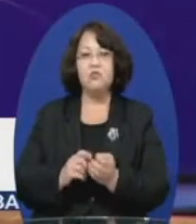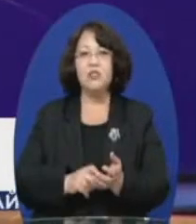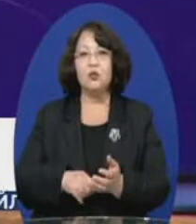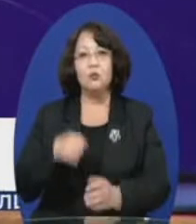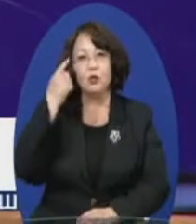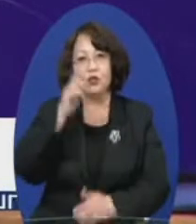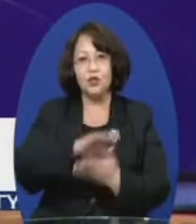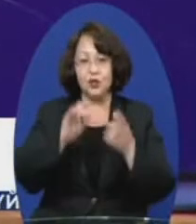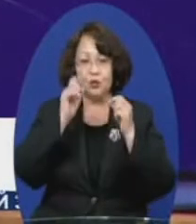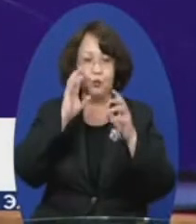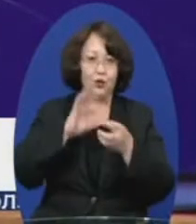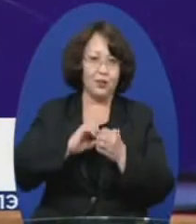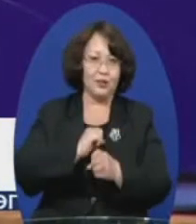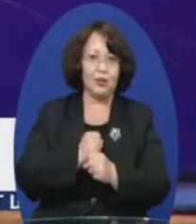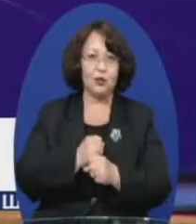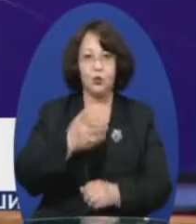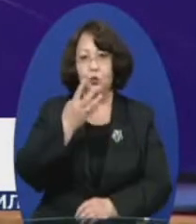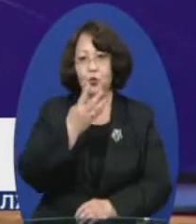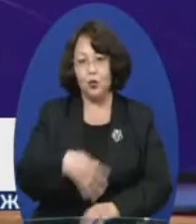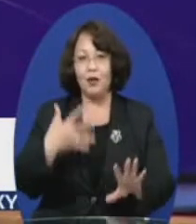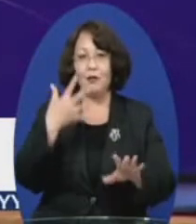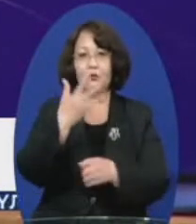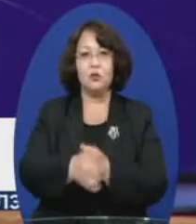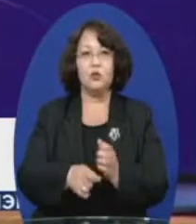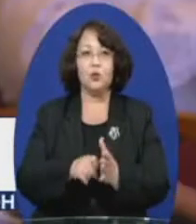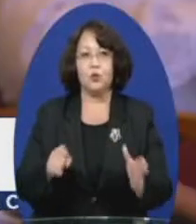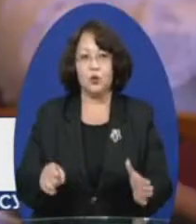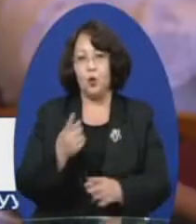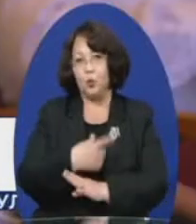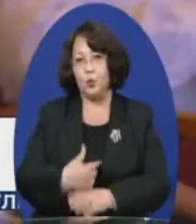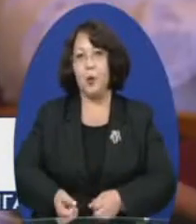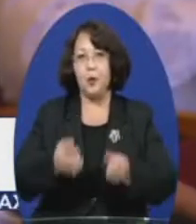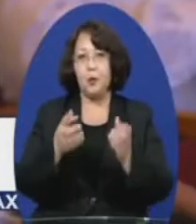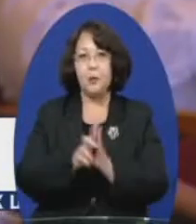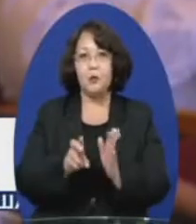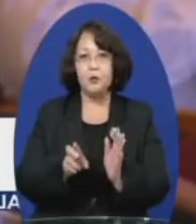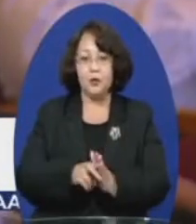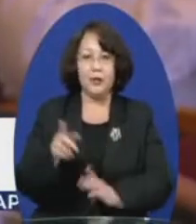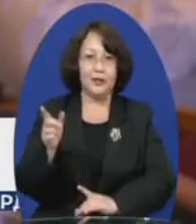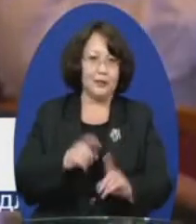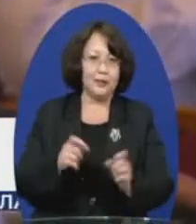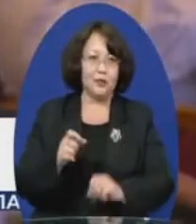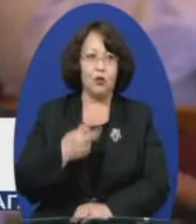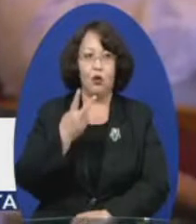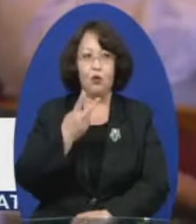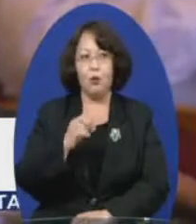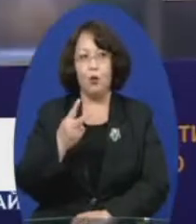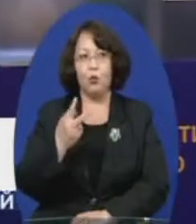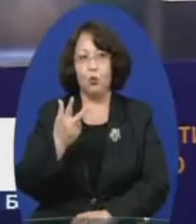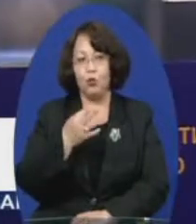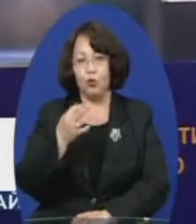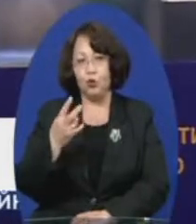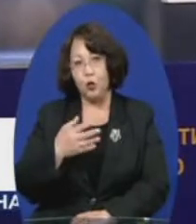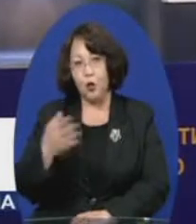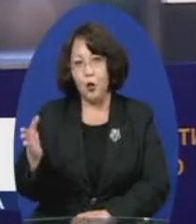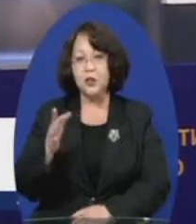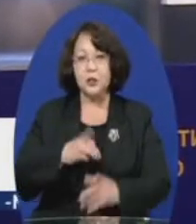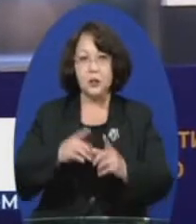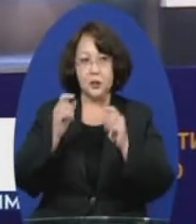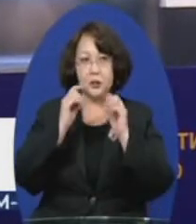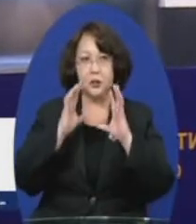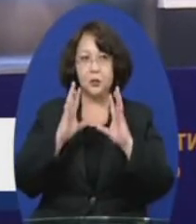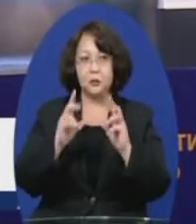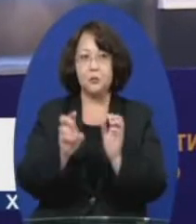Шин сэргэлтийн бодлогыг хэрэгжүүлэхэд ойрын 4-5 жилийн хугацаанд үр дүн гарч эхэлнэ. Харин эдийн засагт 2023 оноос гэрэл харагдаж